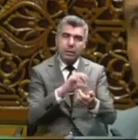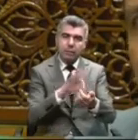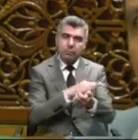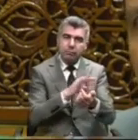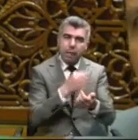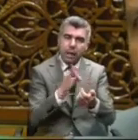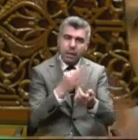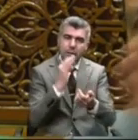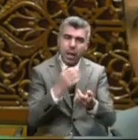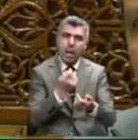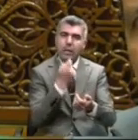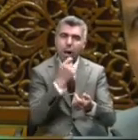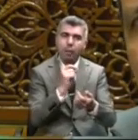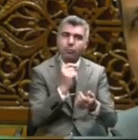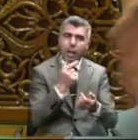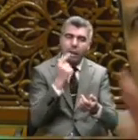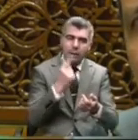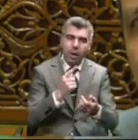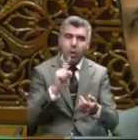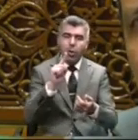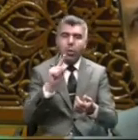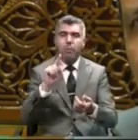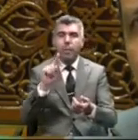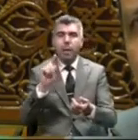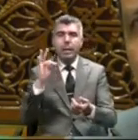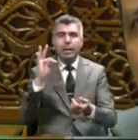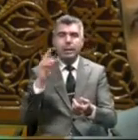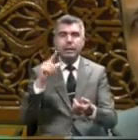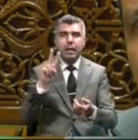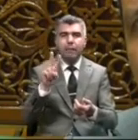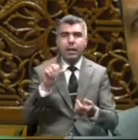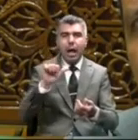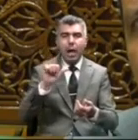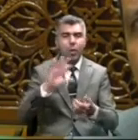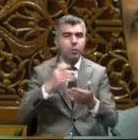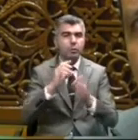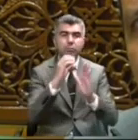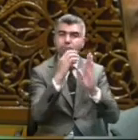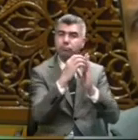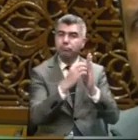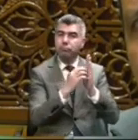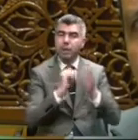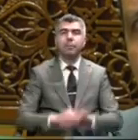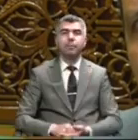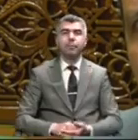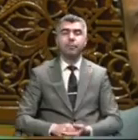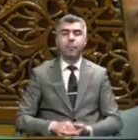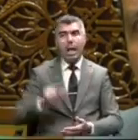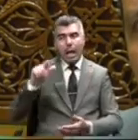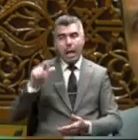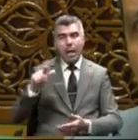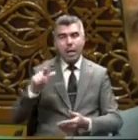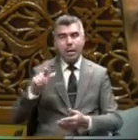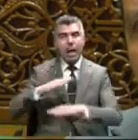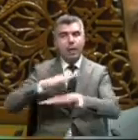اجمالي اللي فيه ثمن السلعه والرسوم الى اخره والى اخره لبعض كيمثل هذا الاجراء